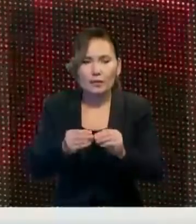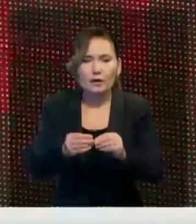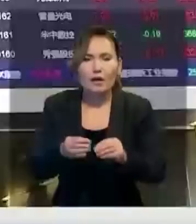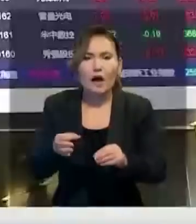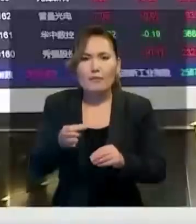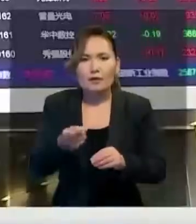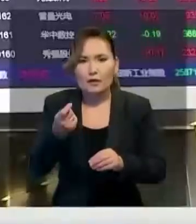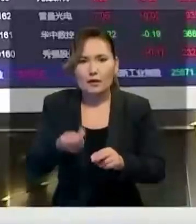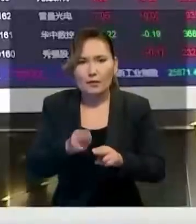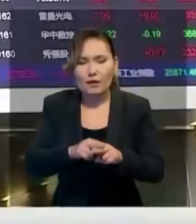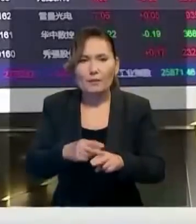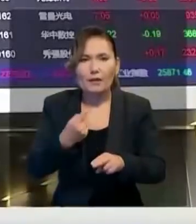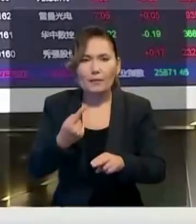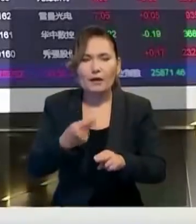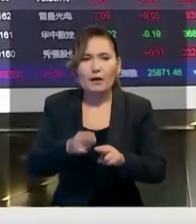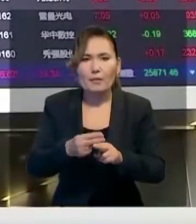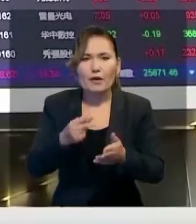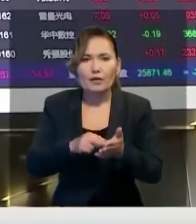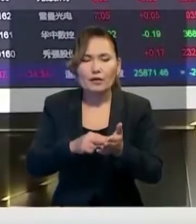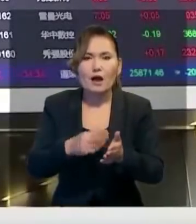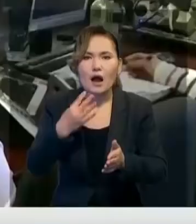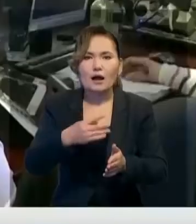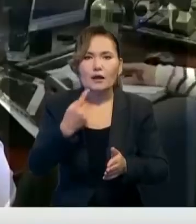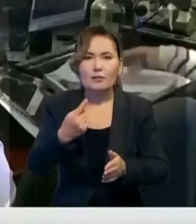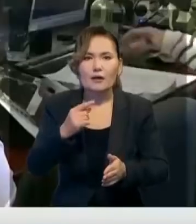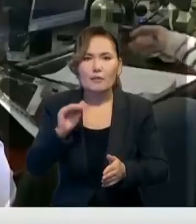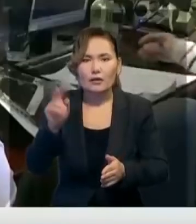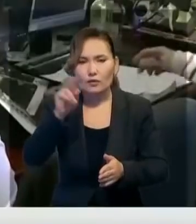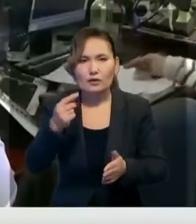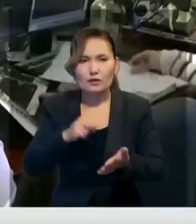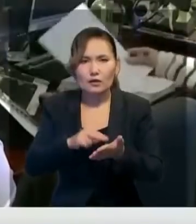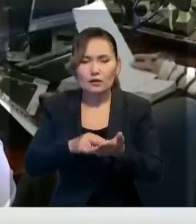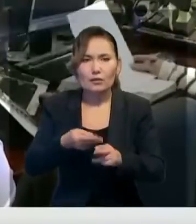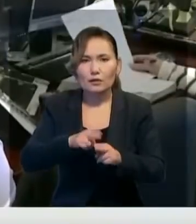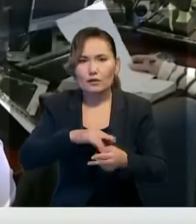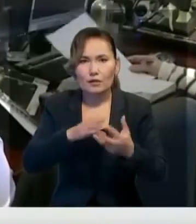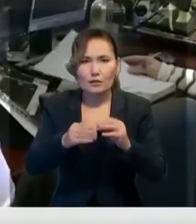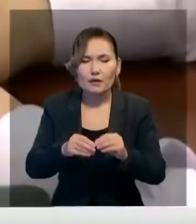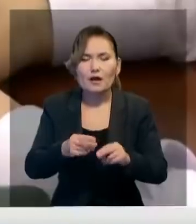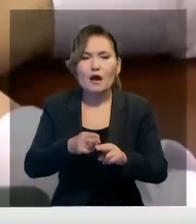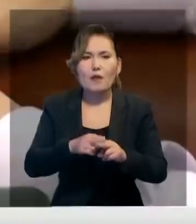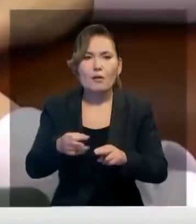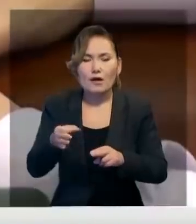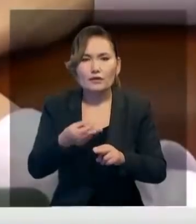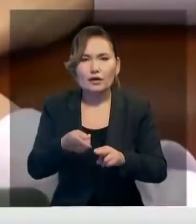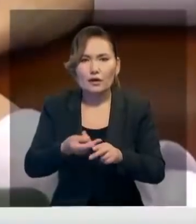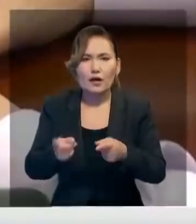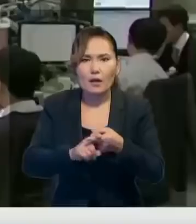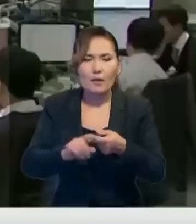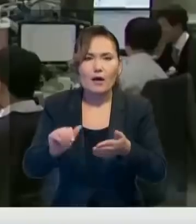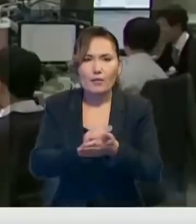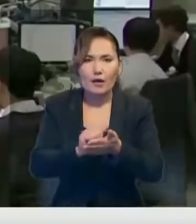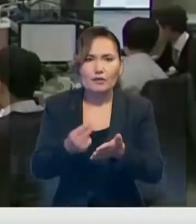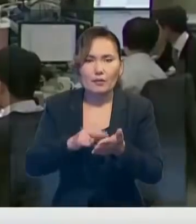арзандады. Енді мұндай бір криптовалюта құны 41 мың доллар шамасында. Сондай-ақ биткоинмен байланысты акциялардың бағасы